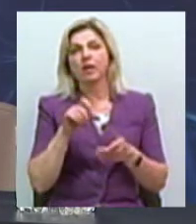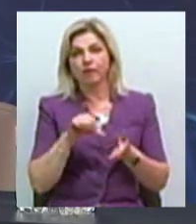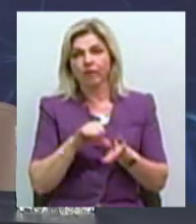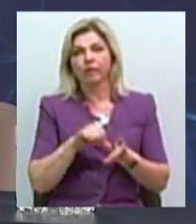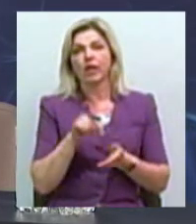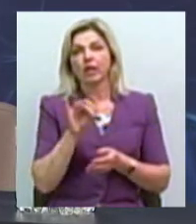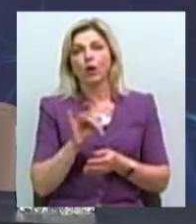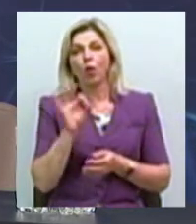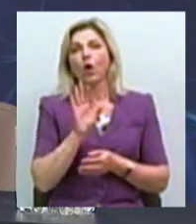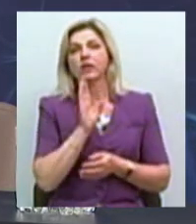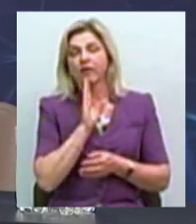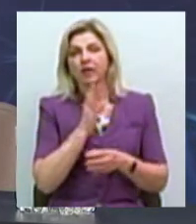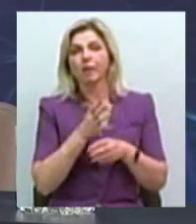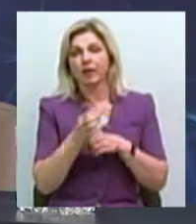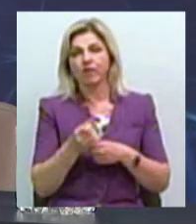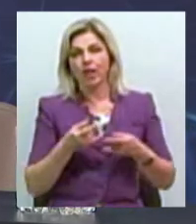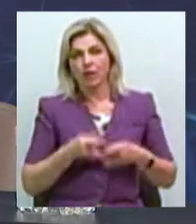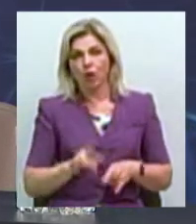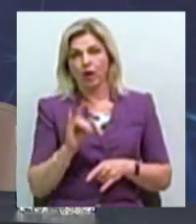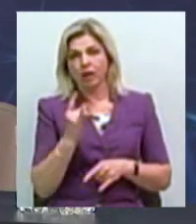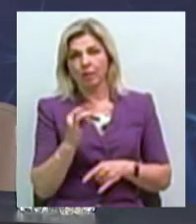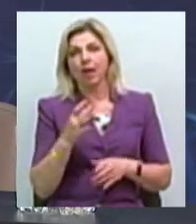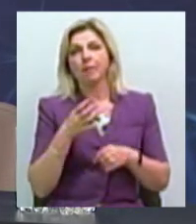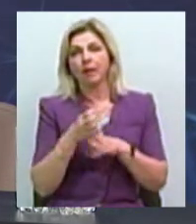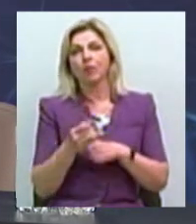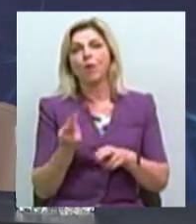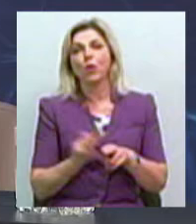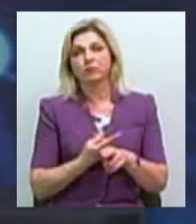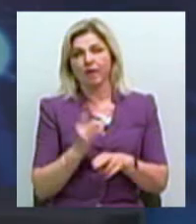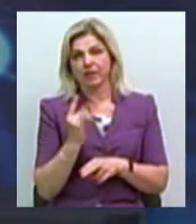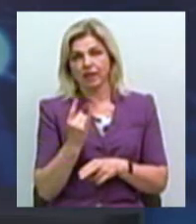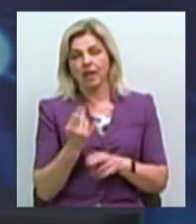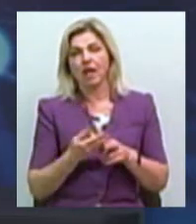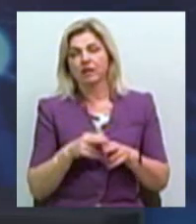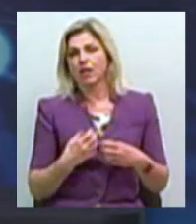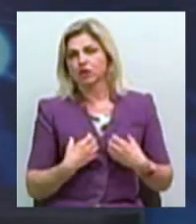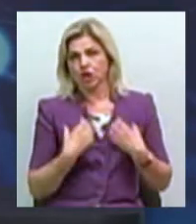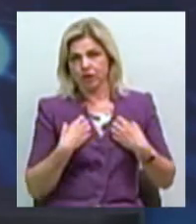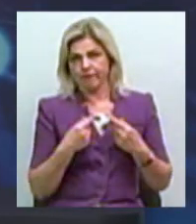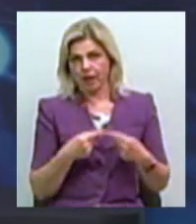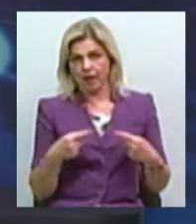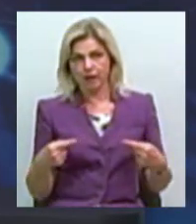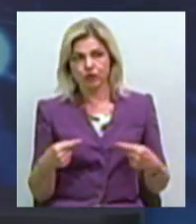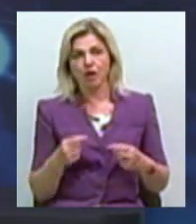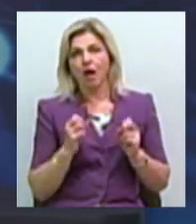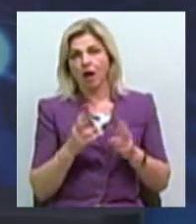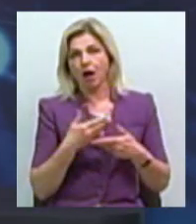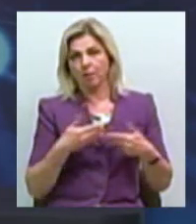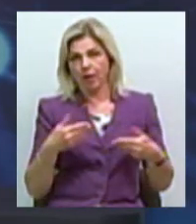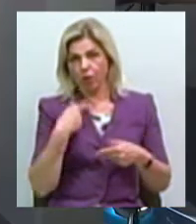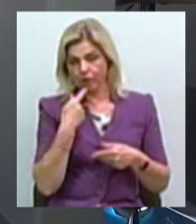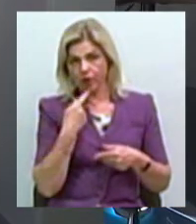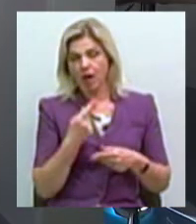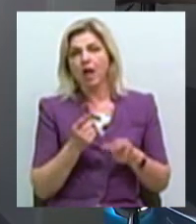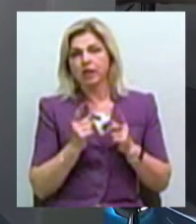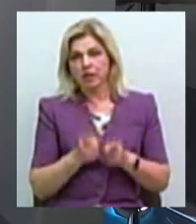щодо примусового народження дитини або примусового позбавлення дитини. Тобто це такі, знаєте, жахливі речі, да, як ми кажемо, але дійсно ми